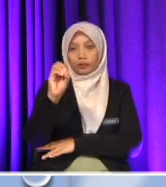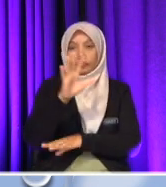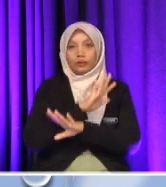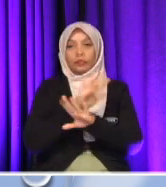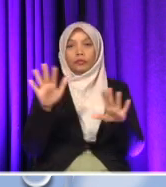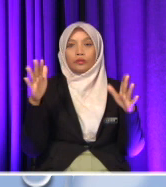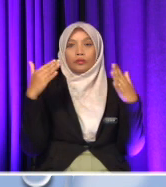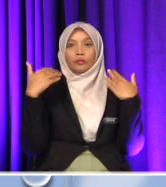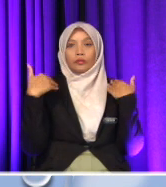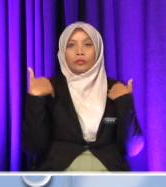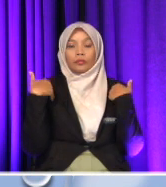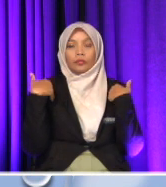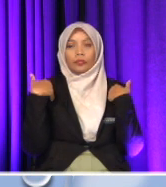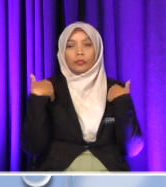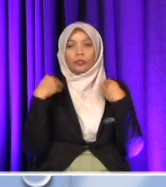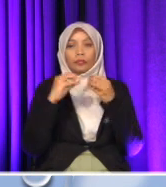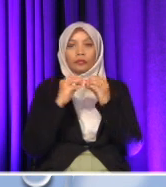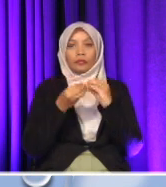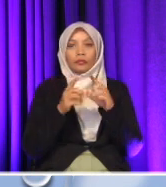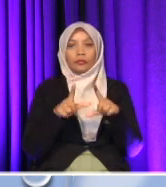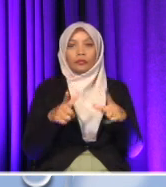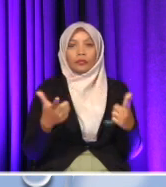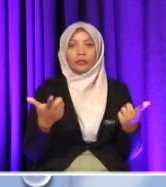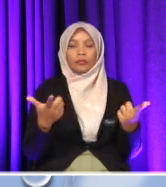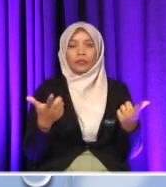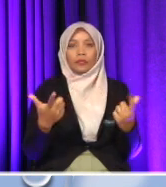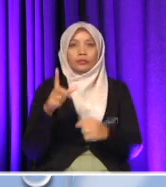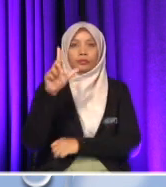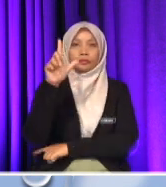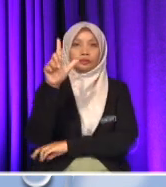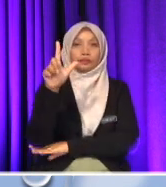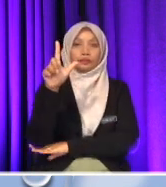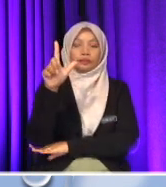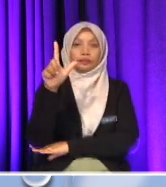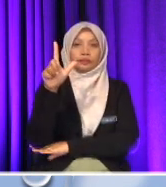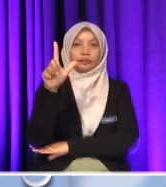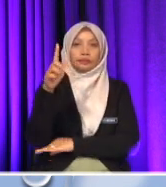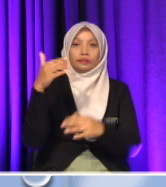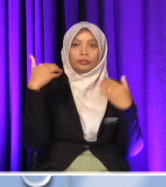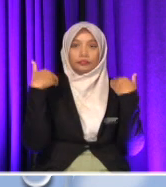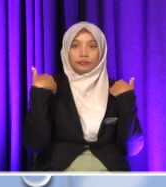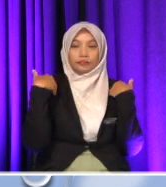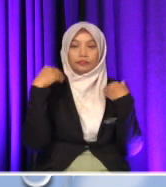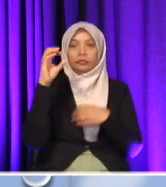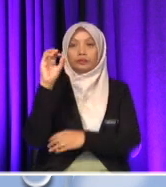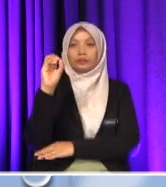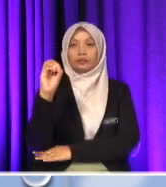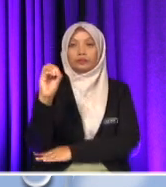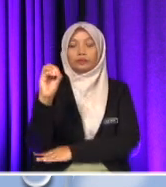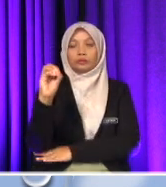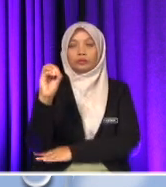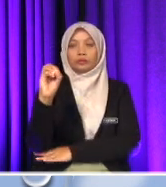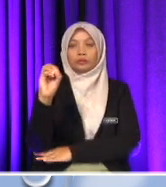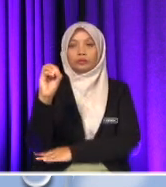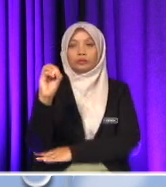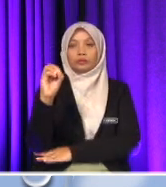nombor khayalan tadi. Okey, dan untuk galangan untuk L, sini untuk L, okey, L adalah kosong, dia tak ada nombor nyata. Okey,